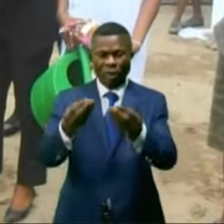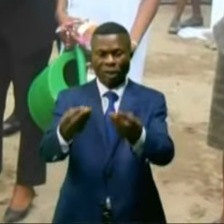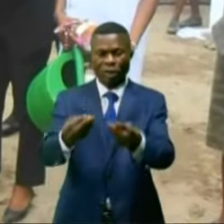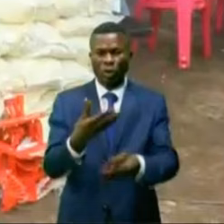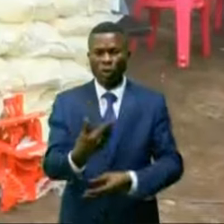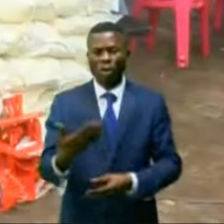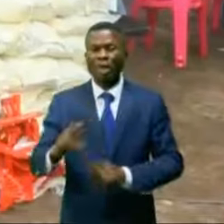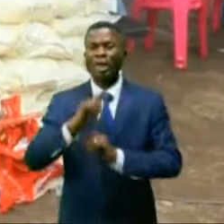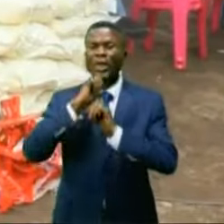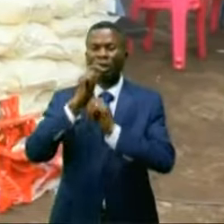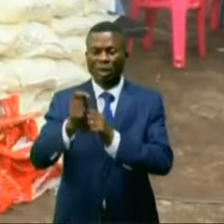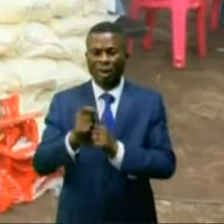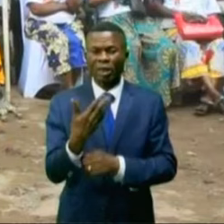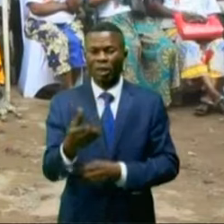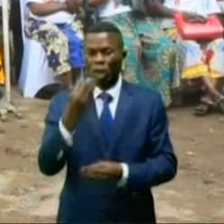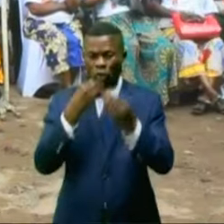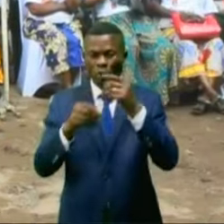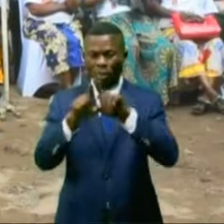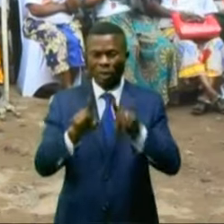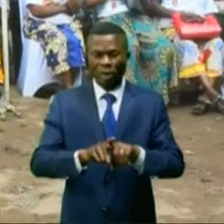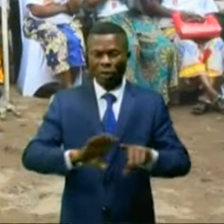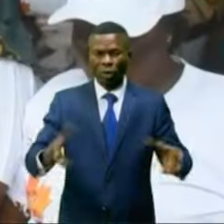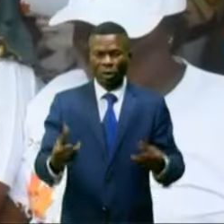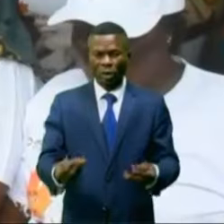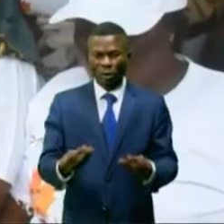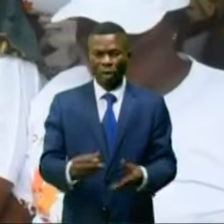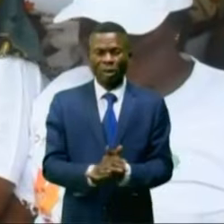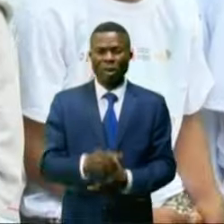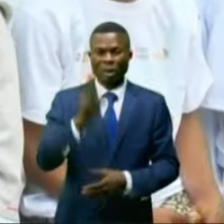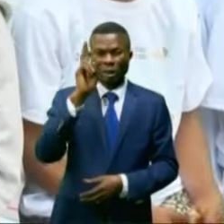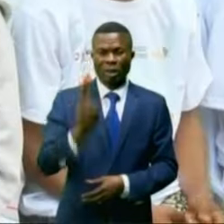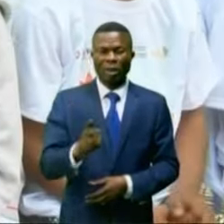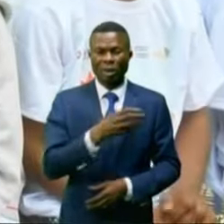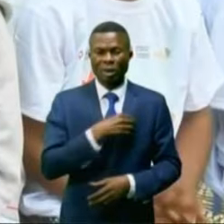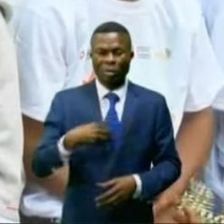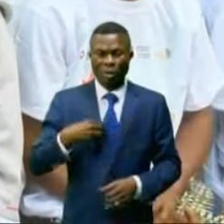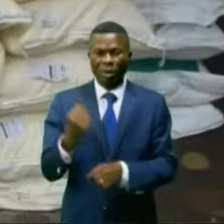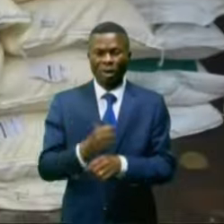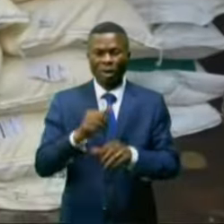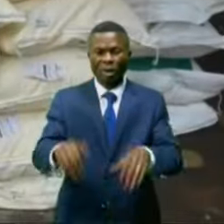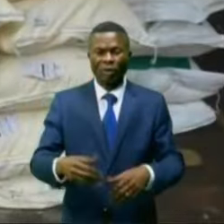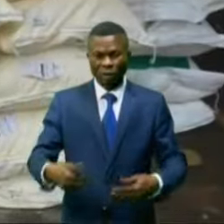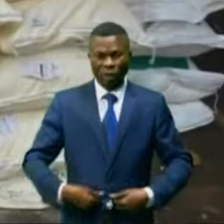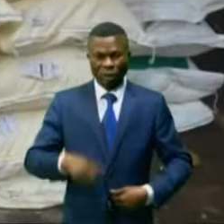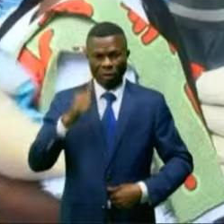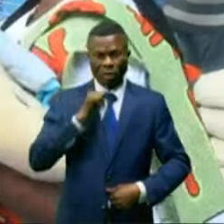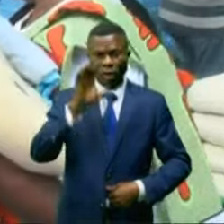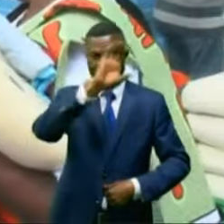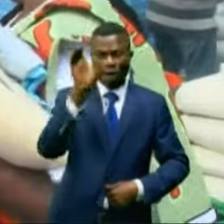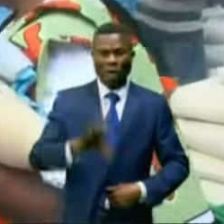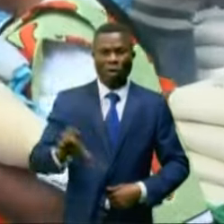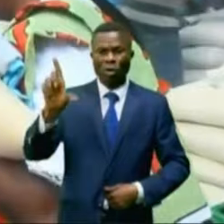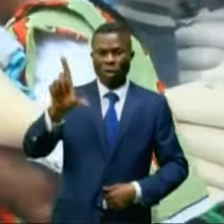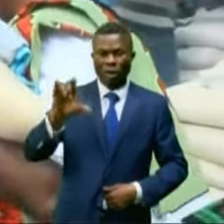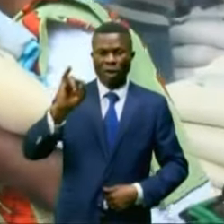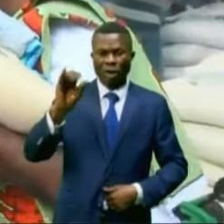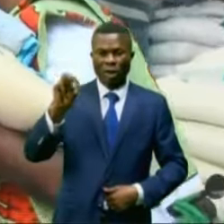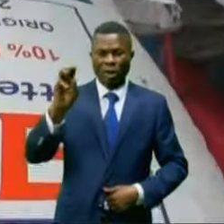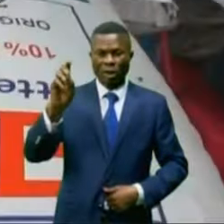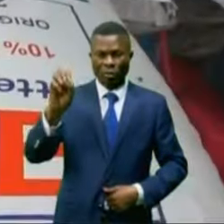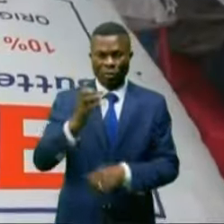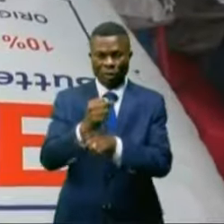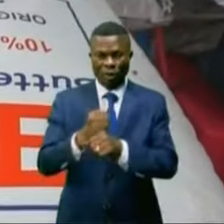d'assistance composée de vivres et non-vivres. Plus de 200 femmes, maraîchères et jeunes filles dans la commune de Limété ont reçu cette